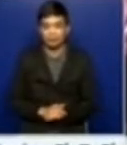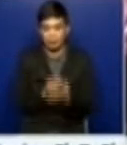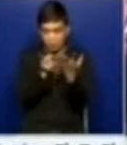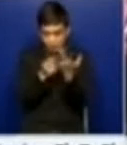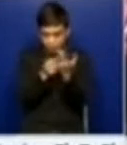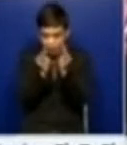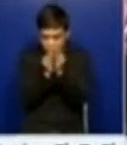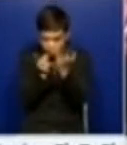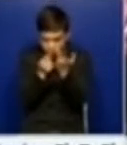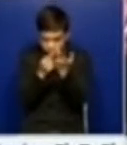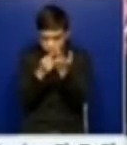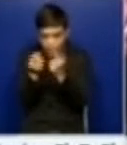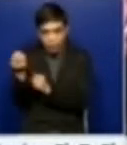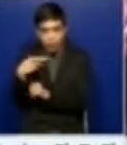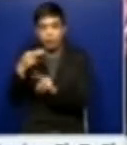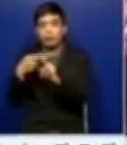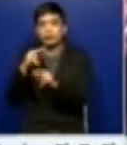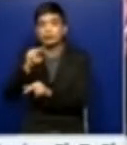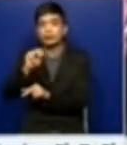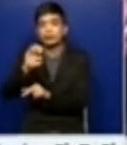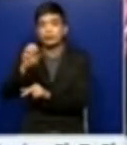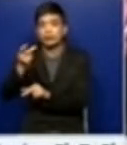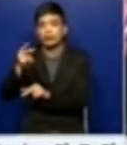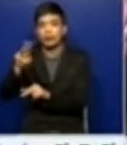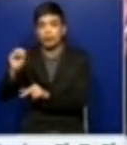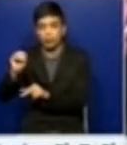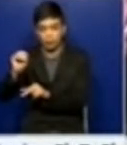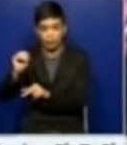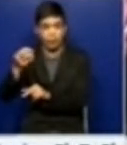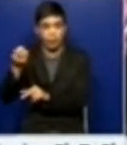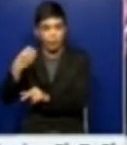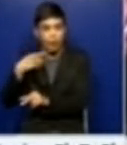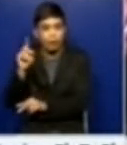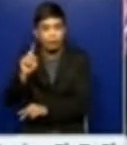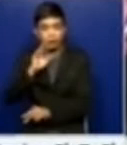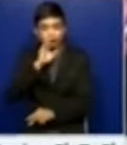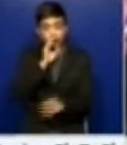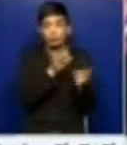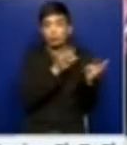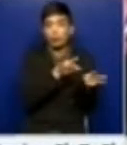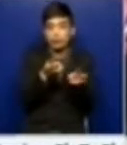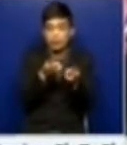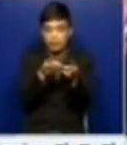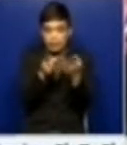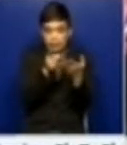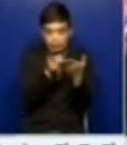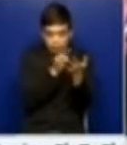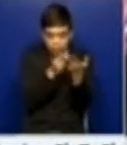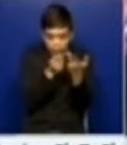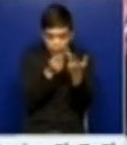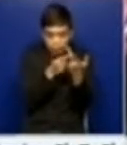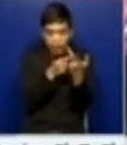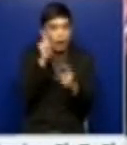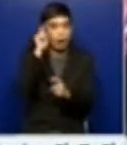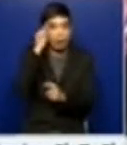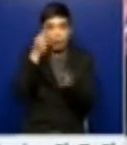คะแนนเมื่อกี้เพื่อนสมาชิกท่านนิคมปุณณวิเศษขอไปที่เอ่ยนามท่านก็บอกแล้วว่านับคะแนนอะไรก็ไม่รู้แล้ว